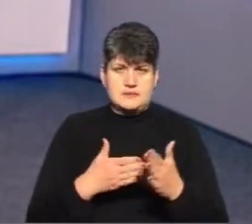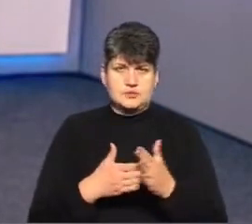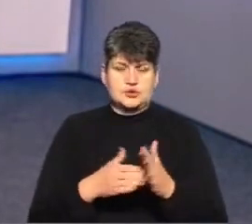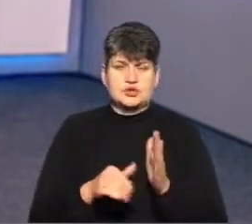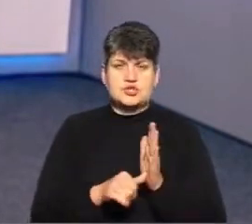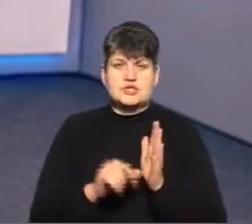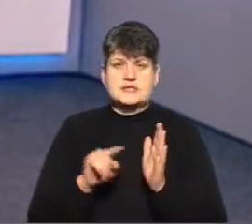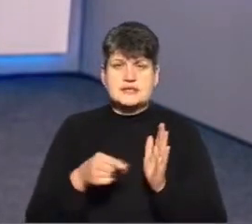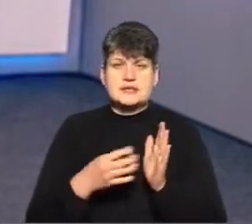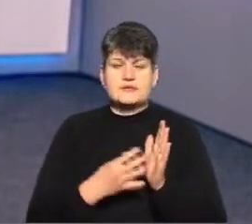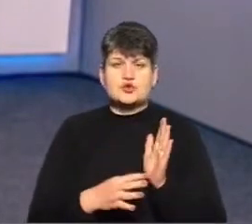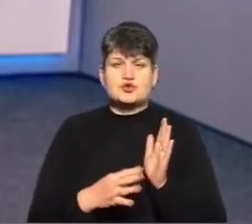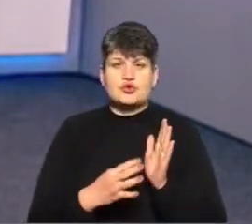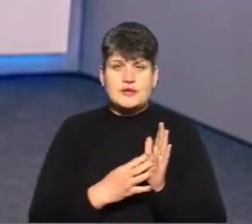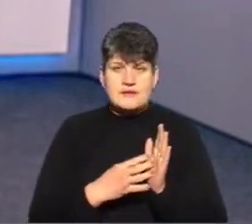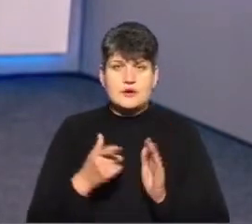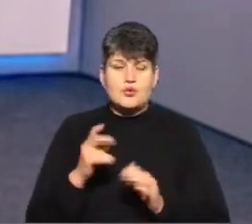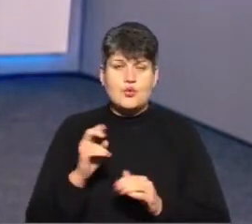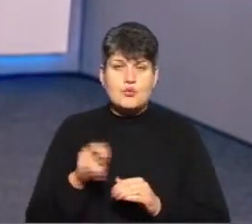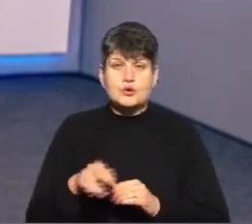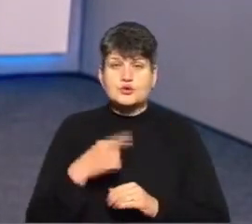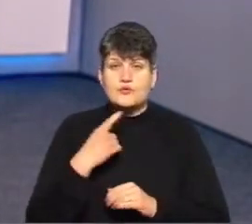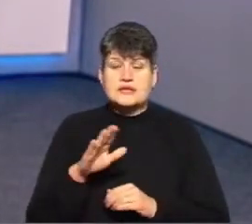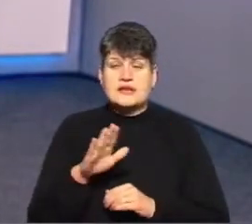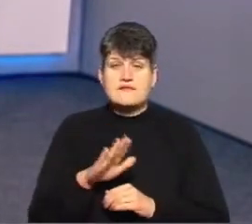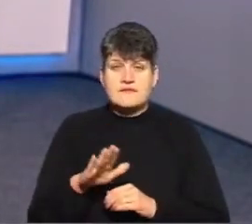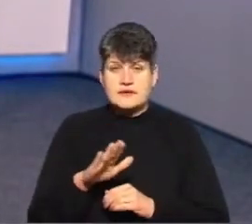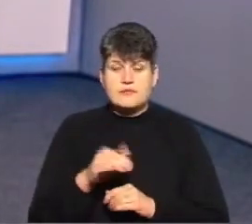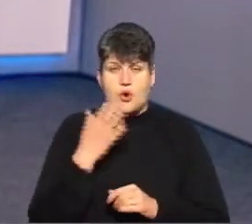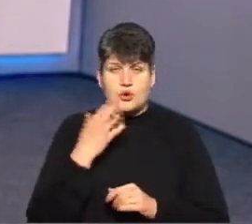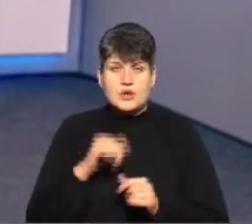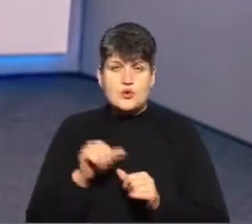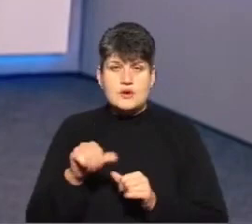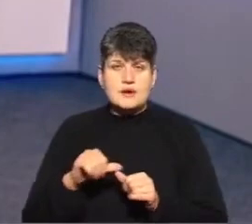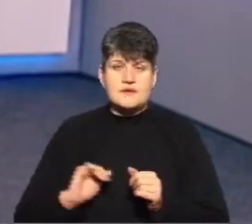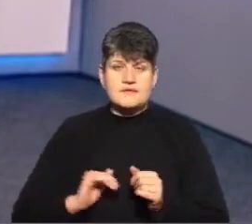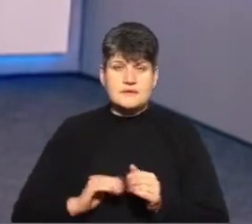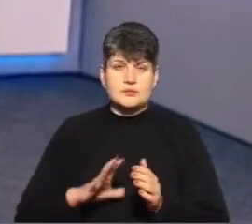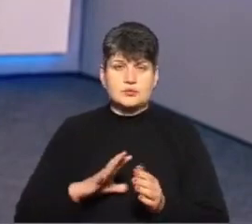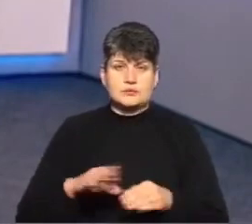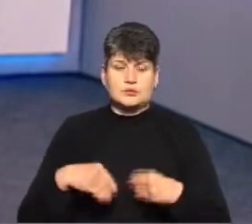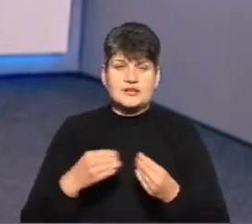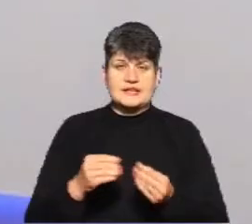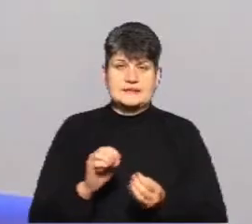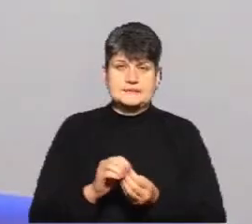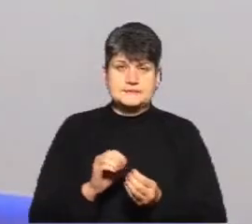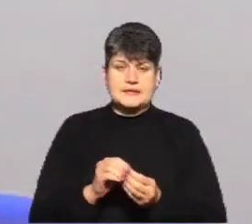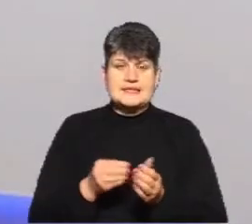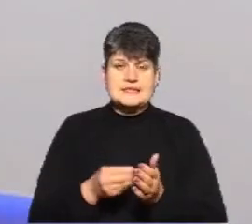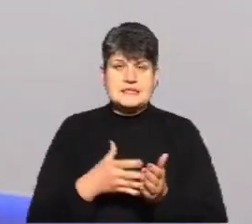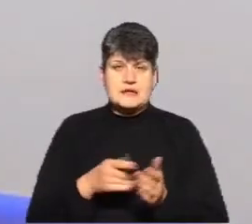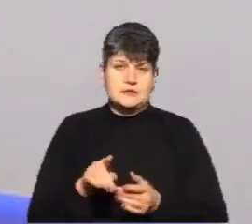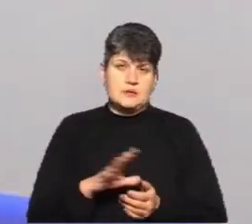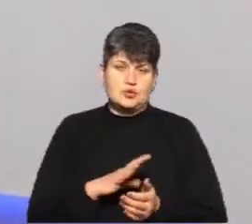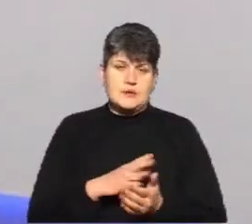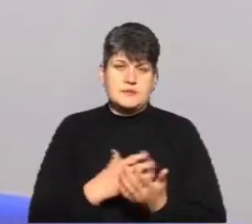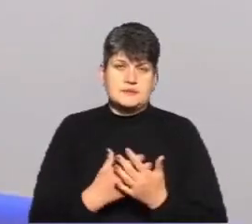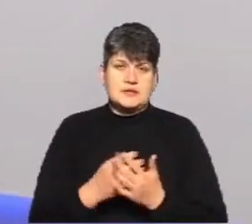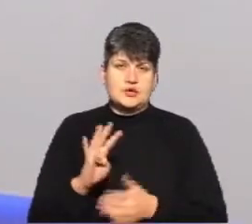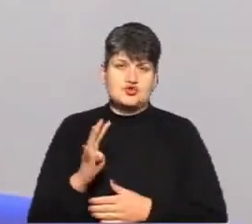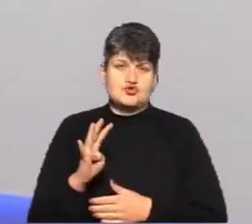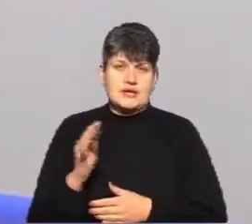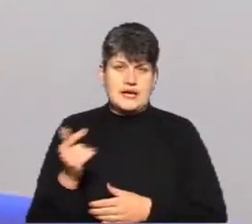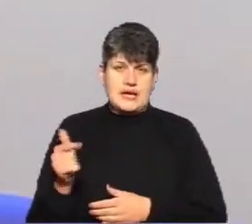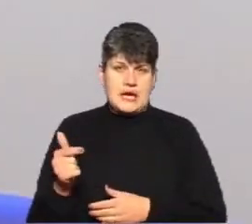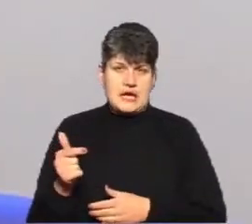То якщо говорити про вересень, коли деякі компанії пропонували фіксовану ціну, то вона була десь на рівні навіть 4 гривні